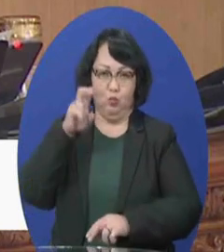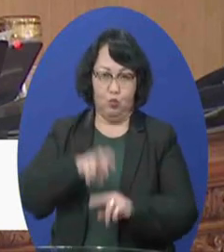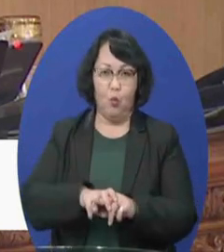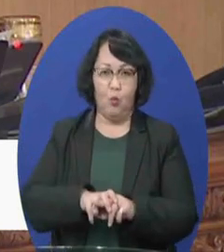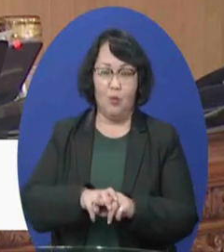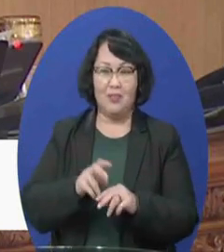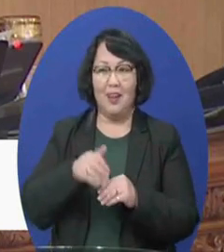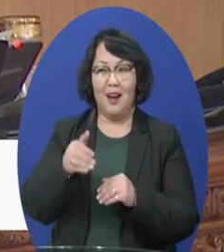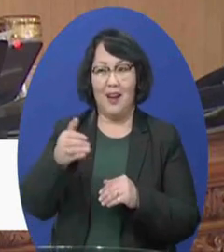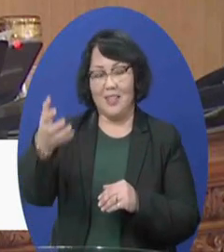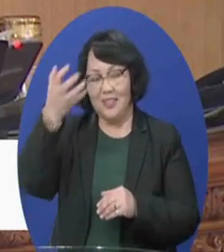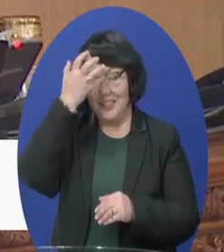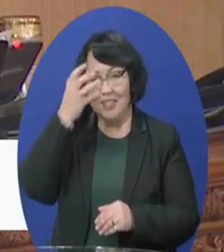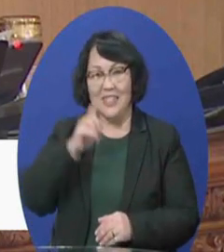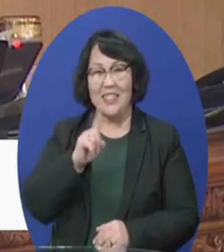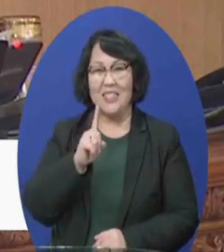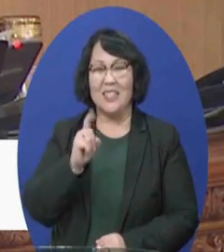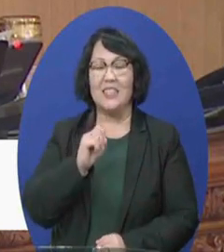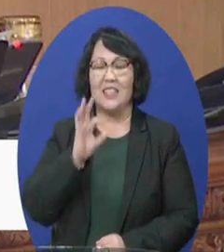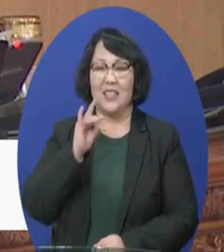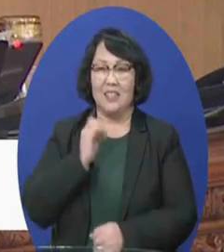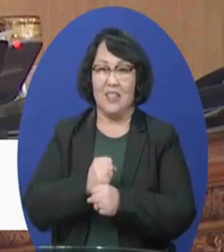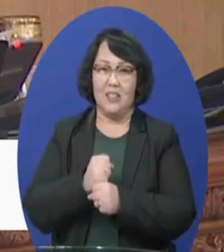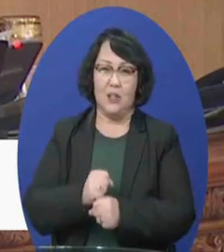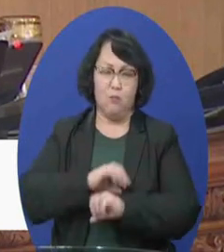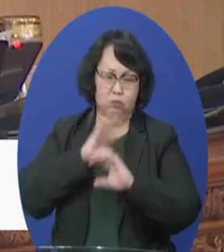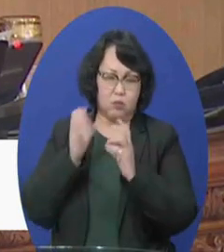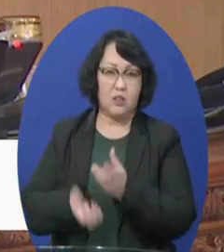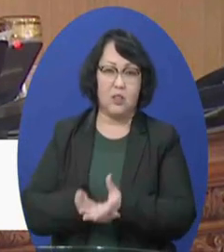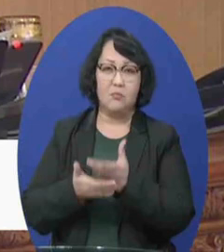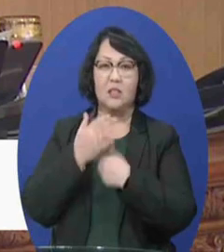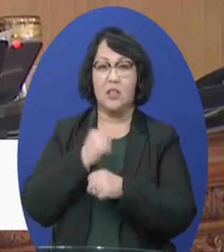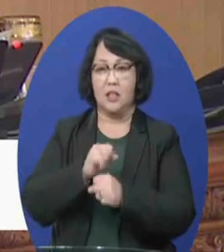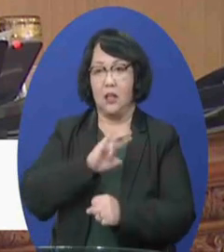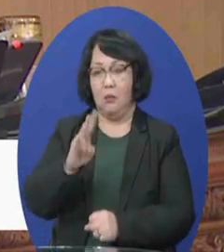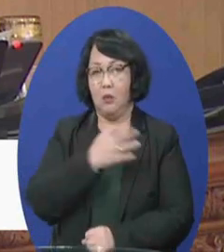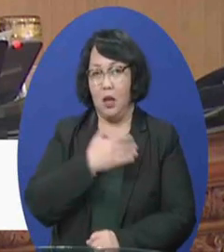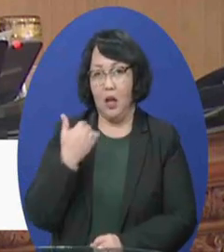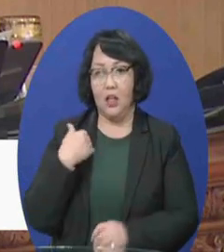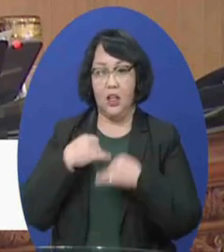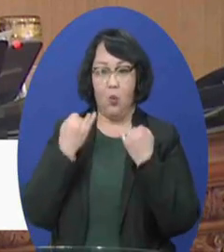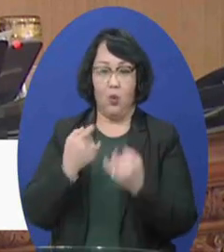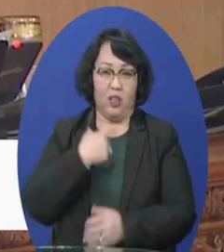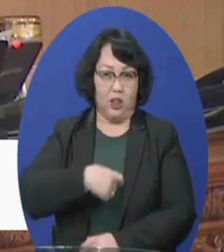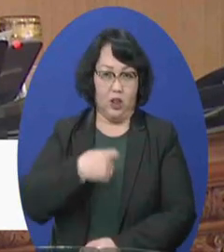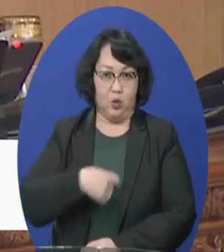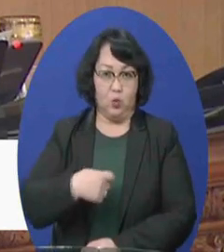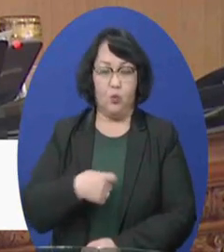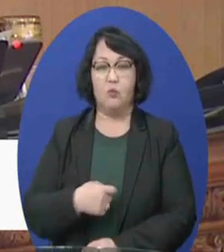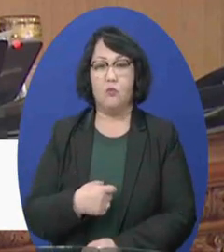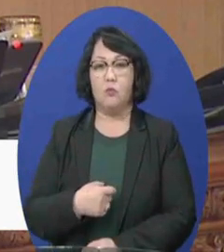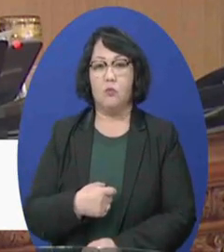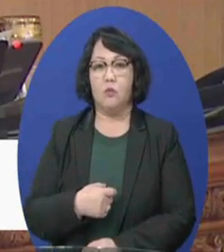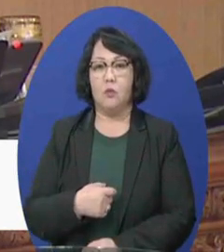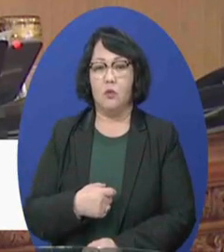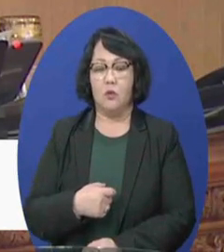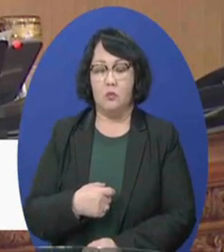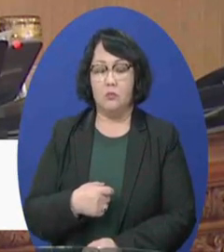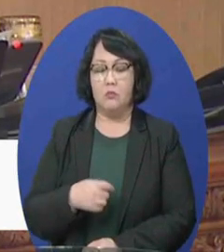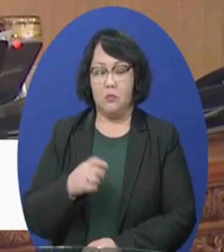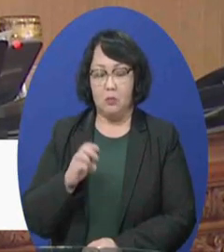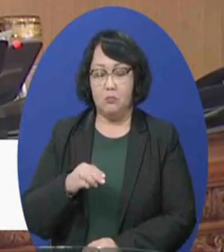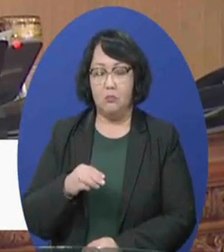дараагийн засгийн газрын ажлыг би бүх талаа дэмжиж тусалж ажиллана. Намын даргаын хувьд ч урлын гишүүний хувьд ч энд хүн ажлыг